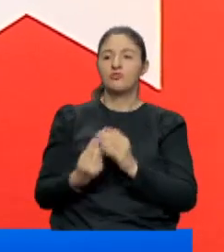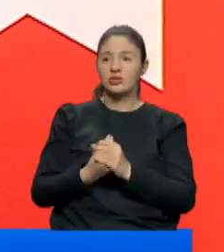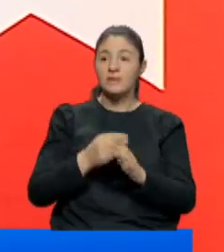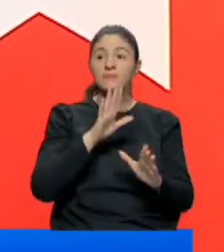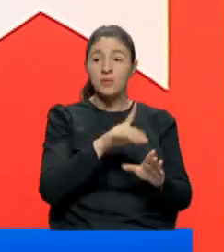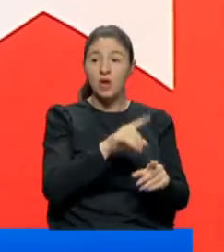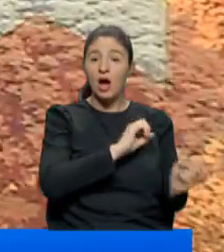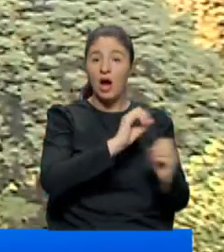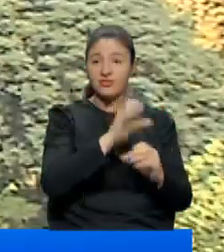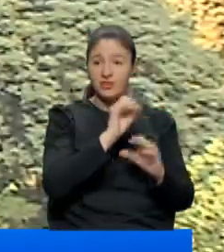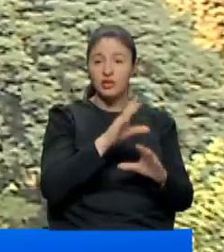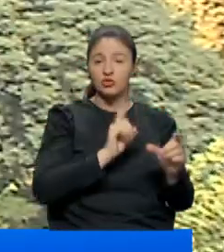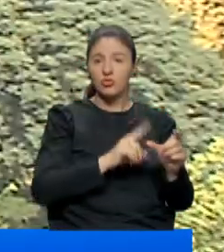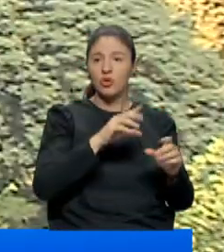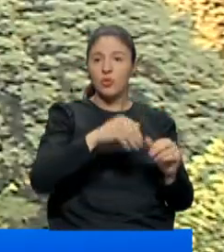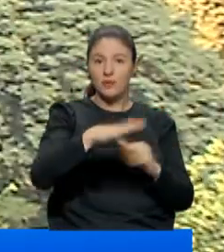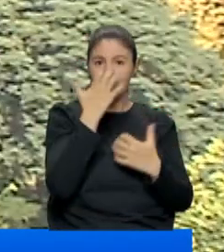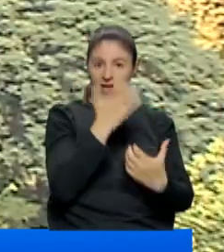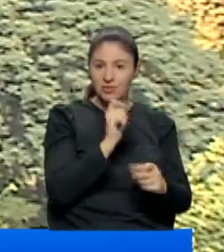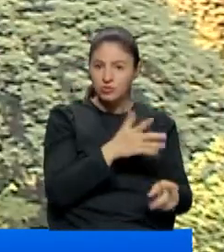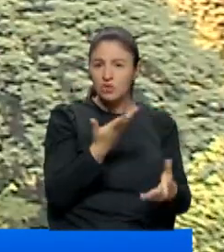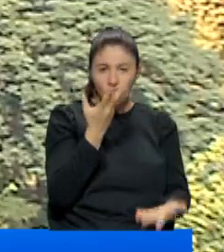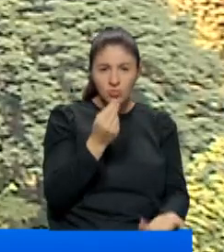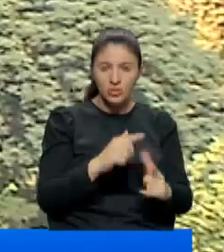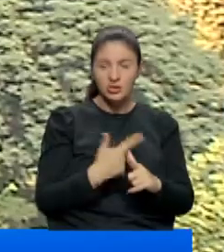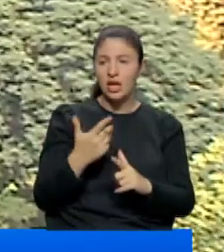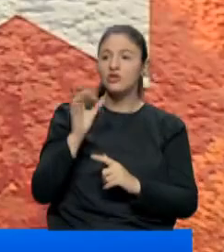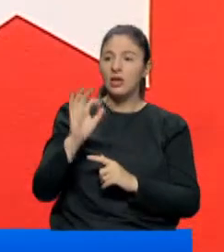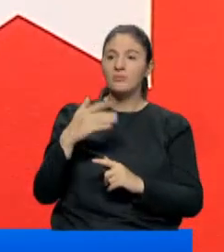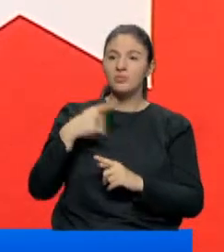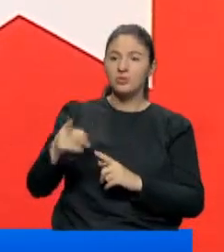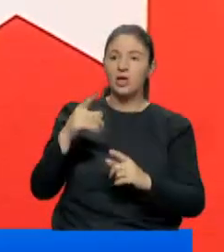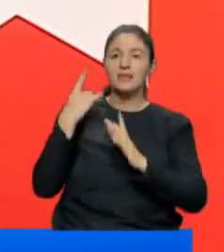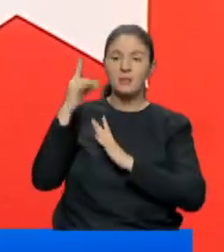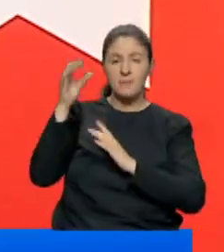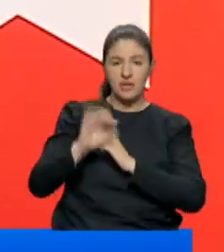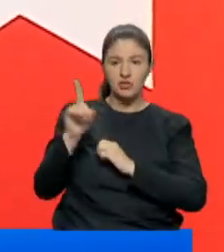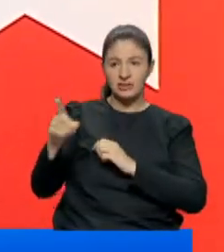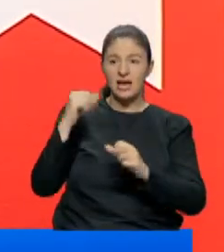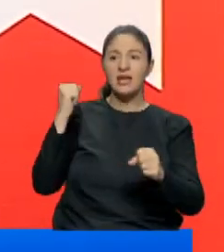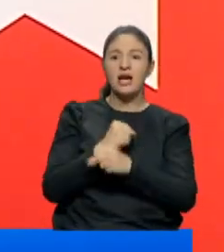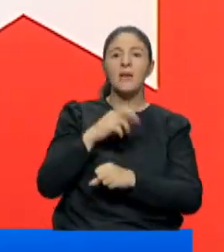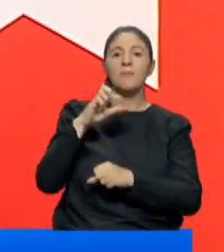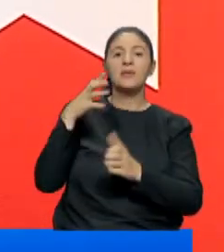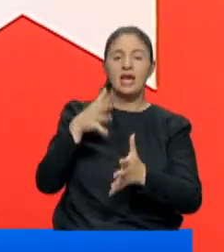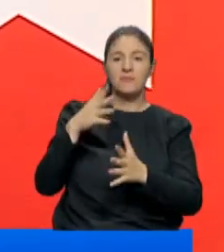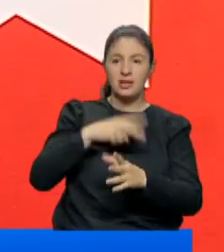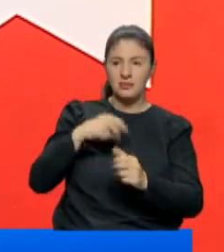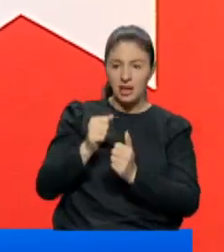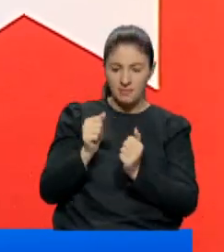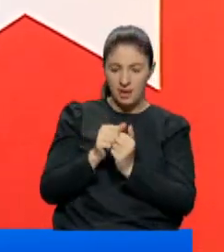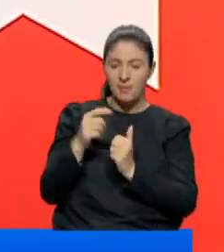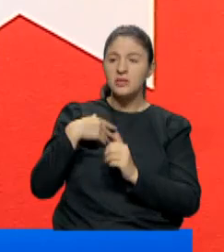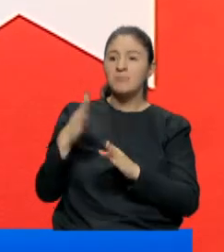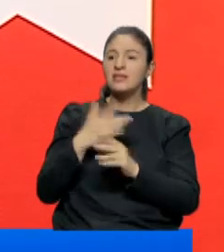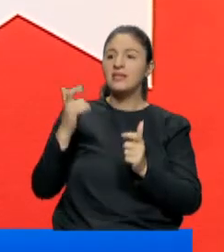oldu atıklarla toprağımı besliyorsunuz bir proje yapacağız Diyarbakır Kayapınar Belediyesi ile biz